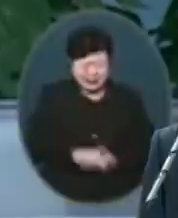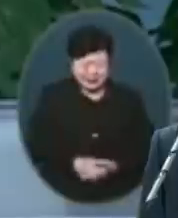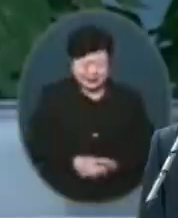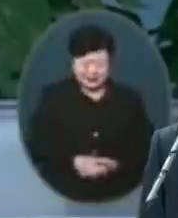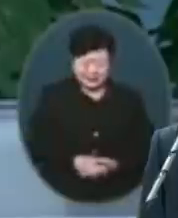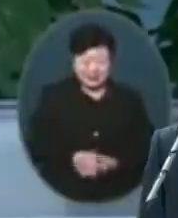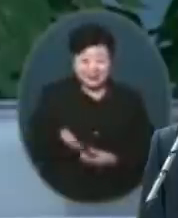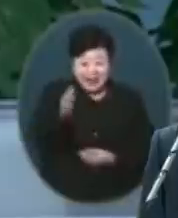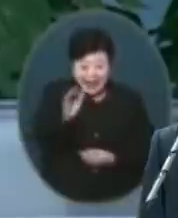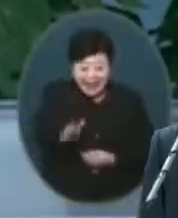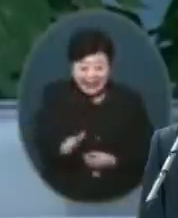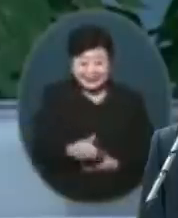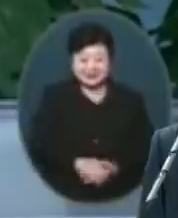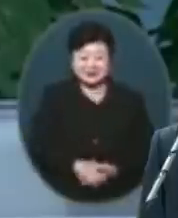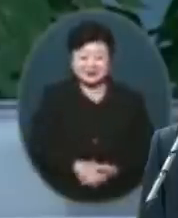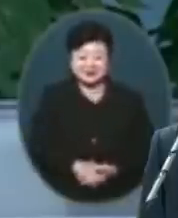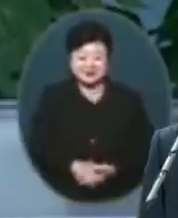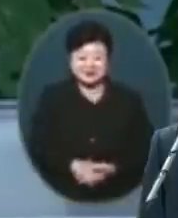그러나